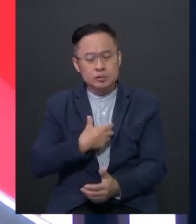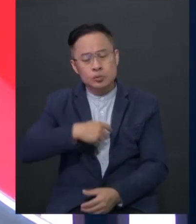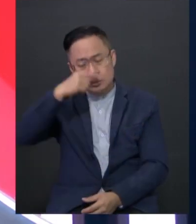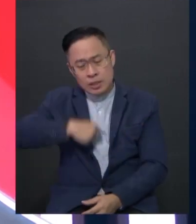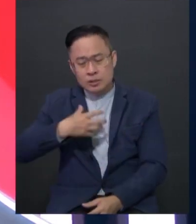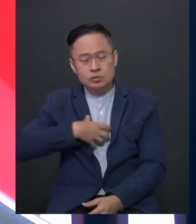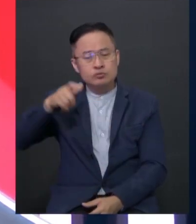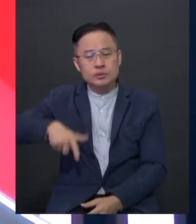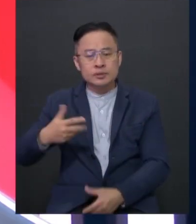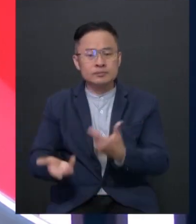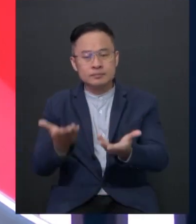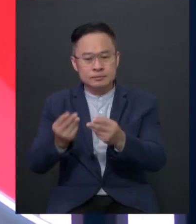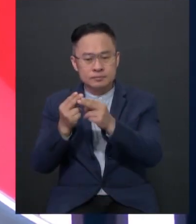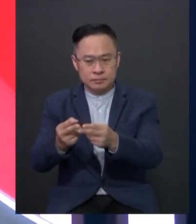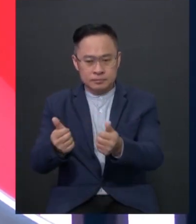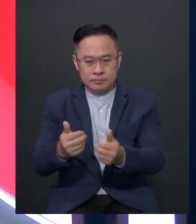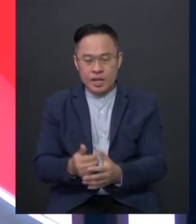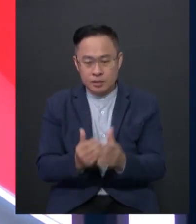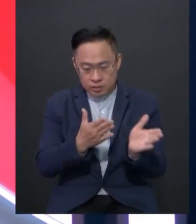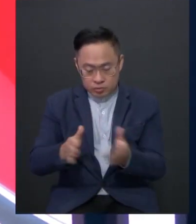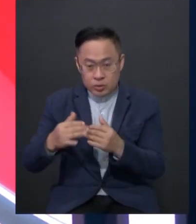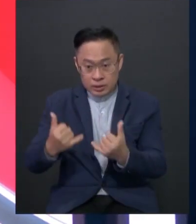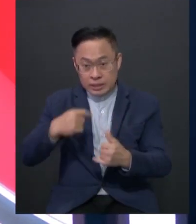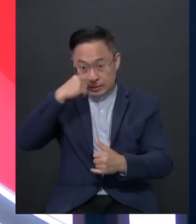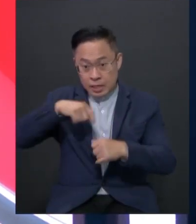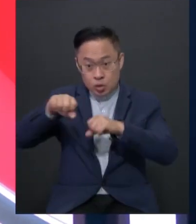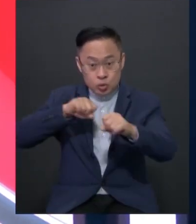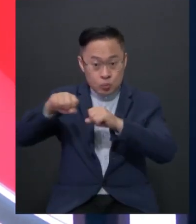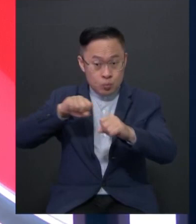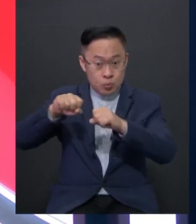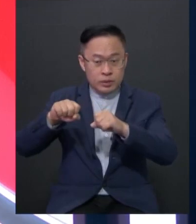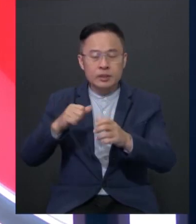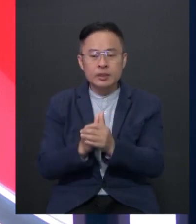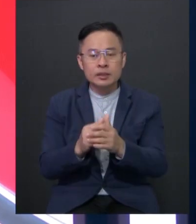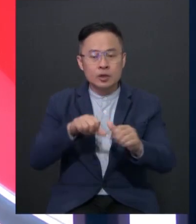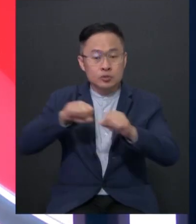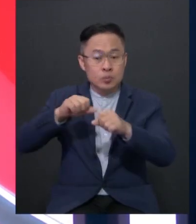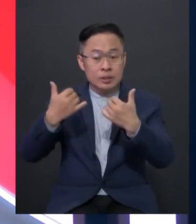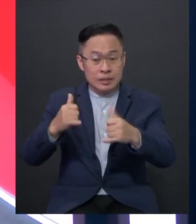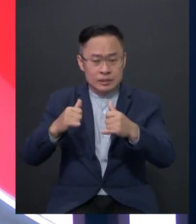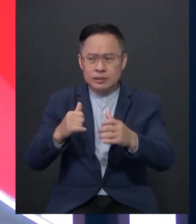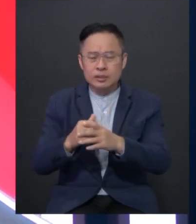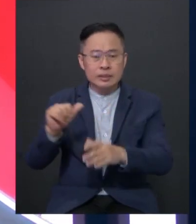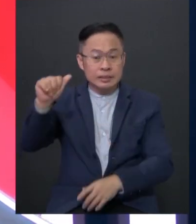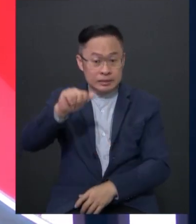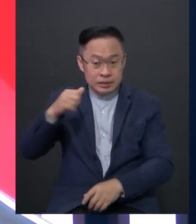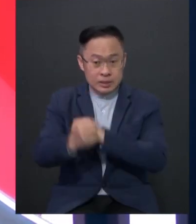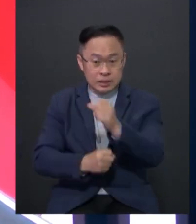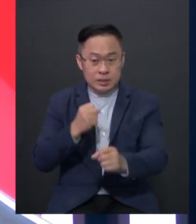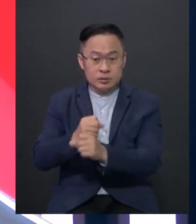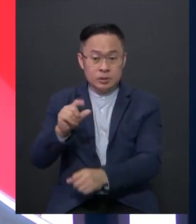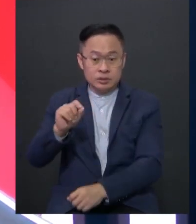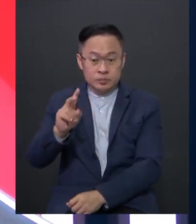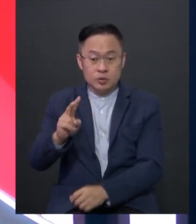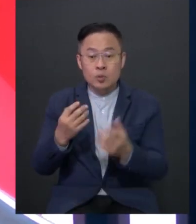ทีนี้นะคะข้ามกลับมาดูที่บ้านเรานะคะมีการแข่งขันมวยสมัครเล่นชิงแชมป์เอเชียรุ่นอายุไม่เกิน22ปีนะคะซึ่งต